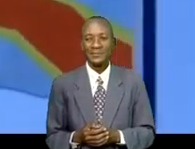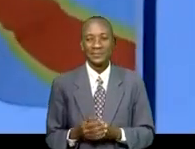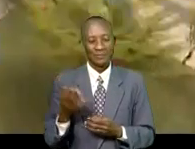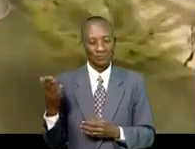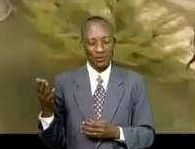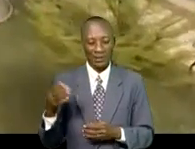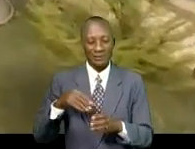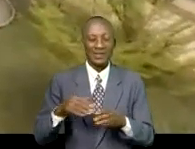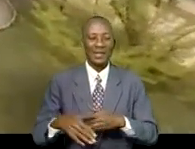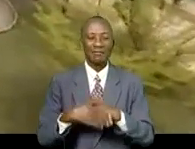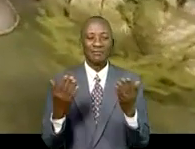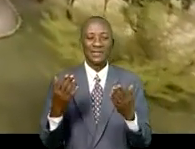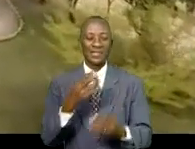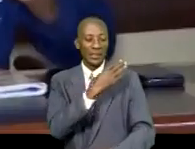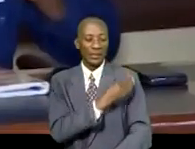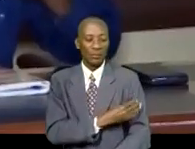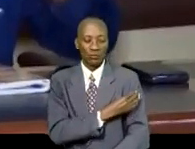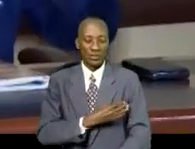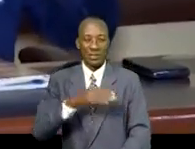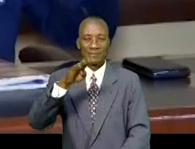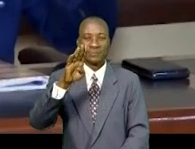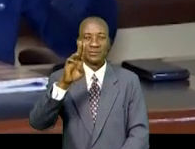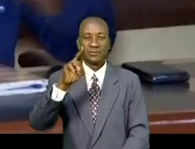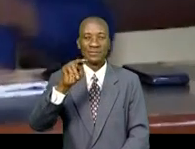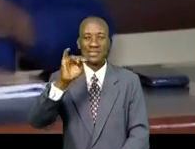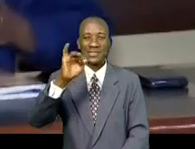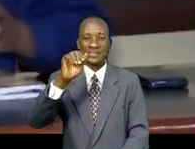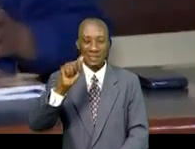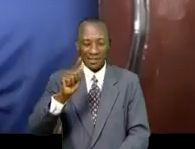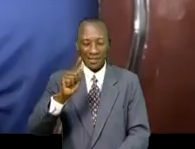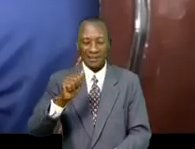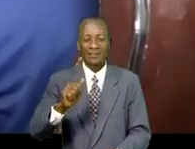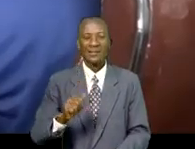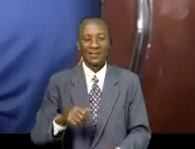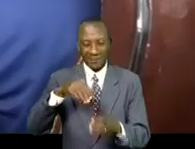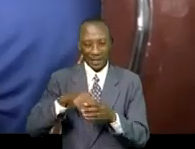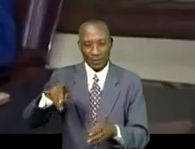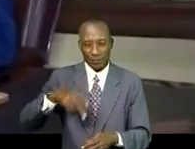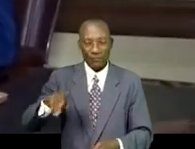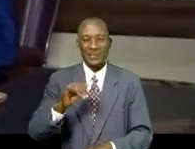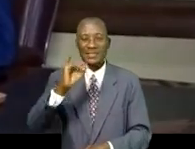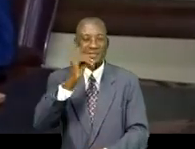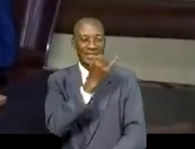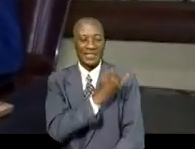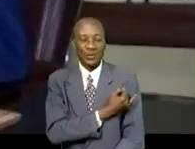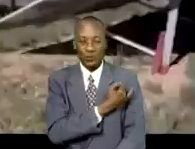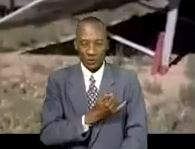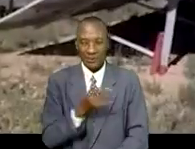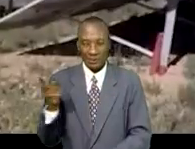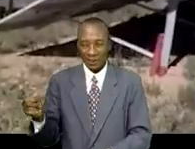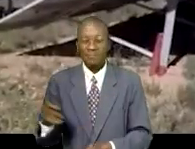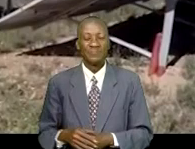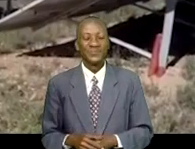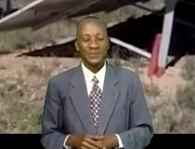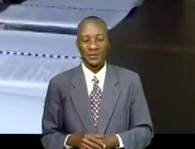de Bounia, le gouvernement provincial de l'Ituri, représenté par le vice-gouverneur policier, signe un protocole d'accord avec la société